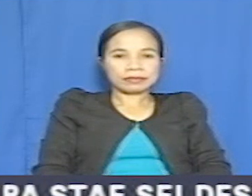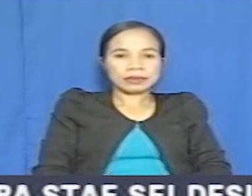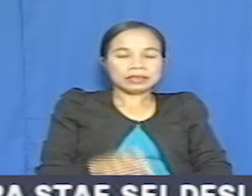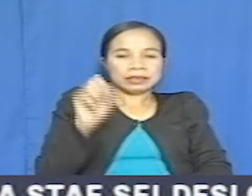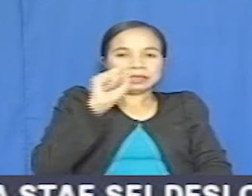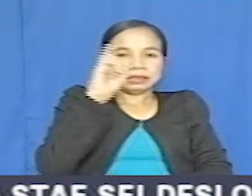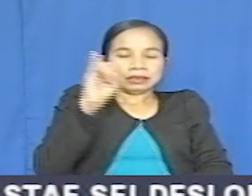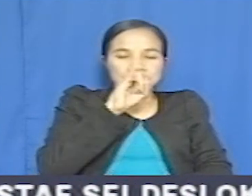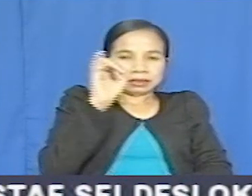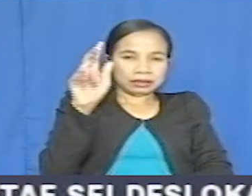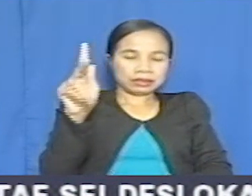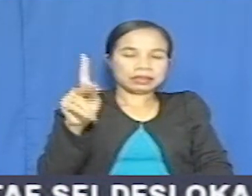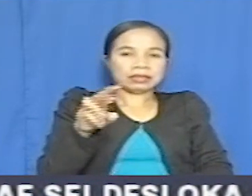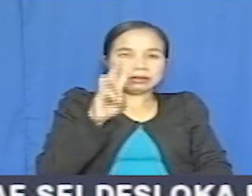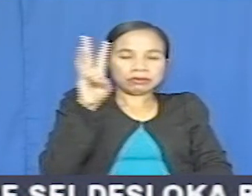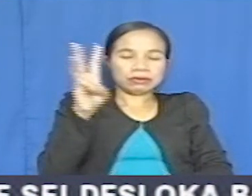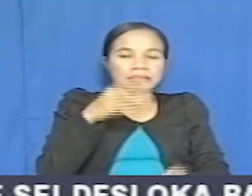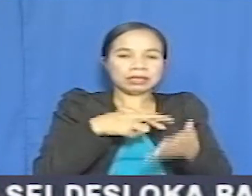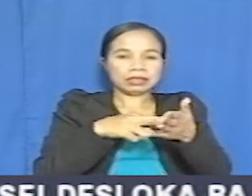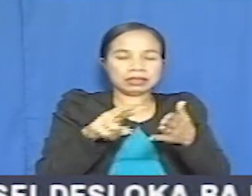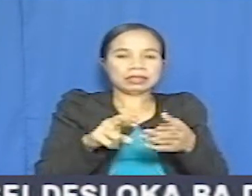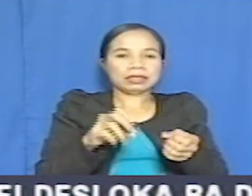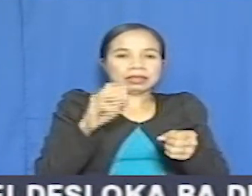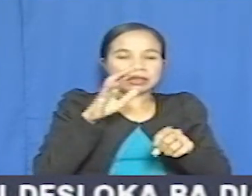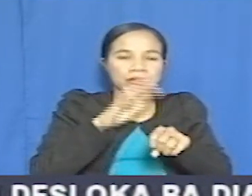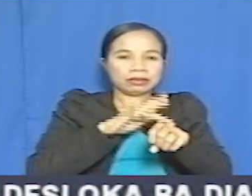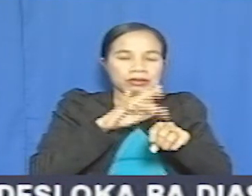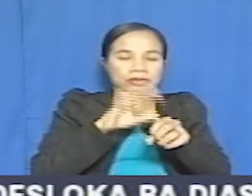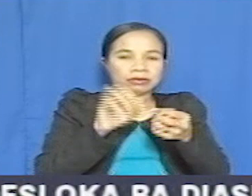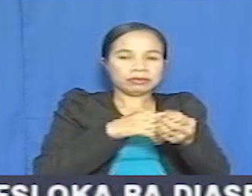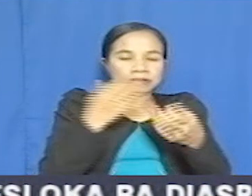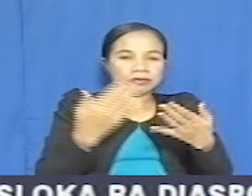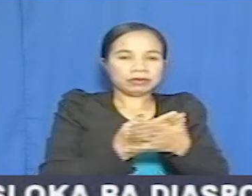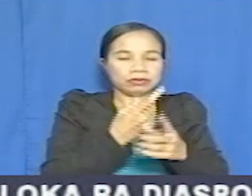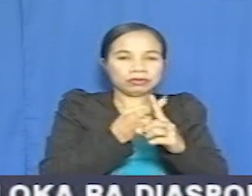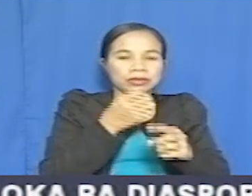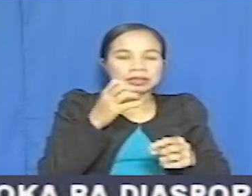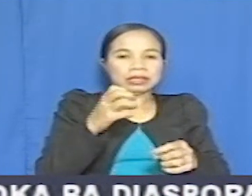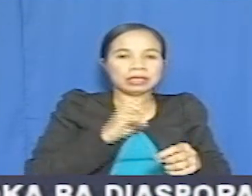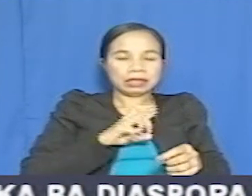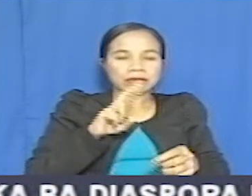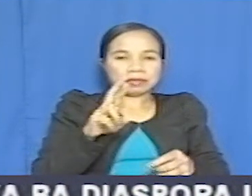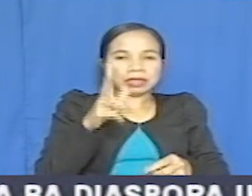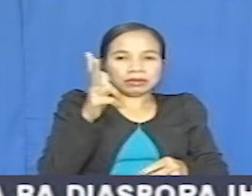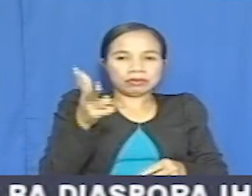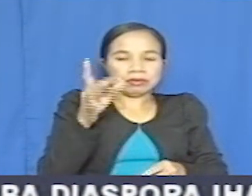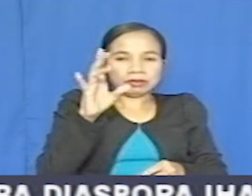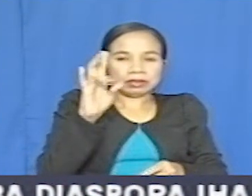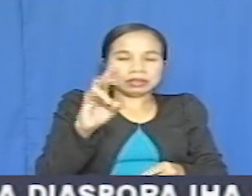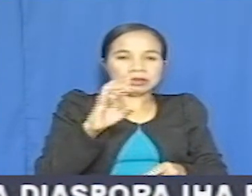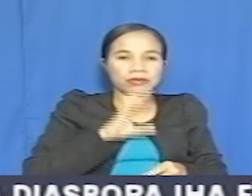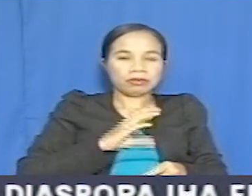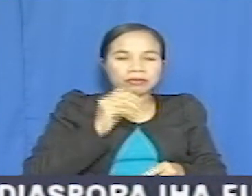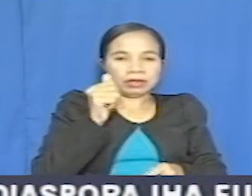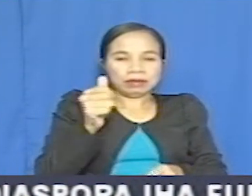Centro Integrado de Gestão Crise, quarta-feira, não resiste a caso com Covid-19 e o Sermeira, em Tolunulo, Racing Rito, no Cova Lima,